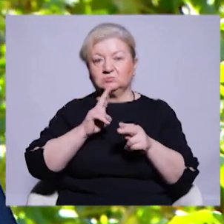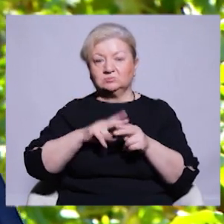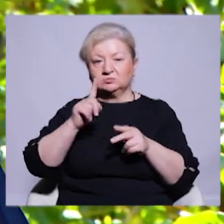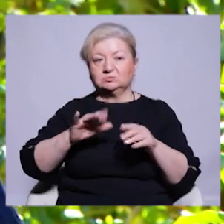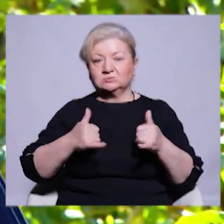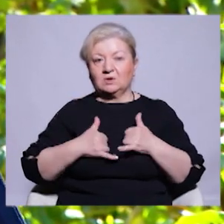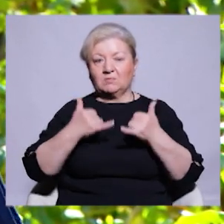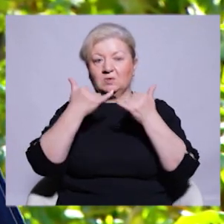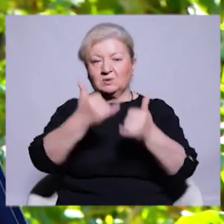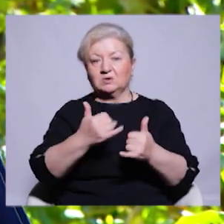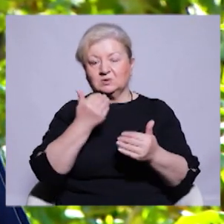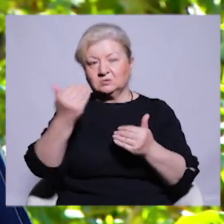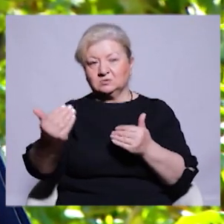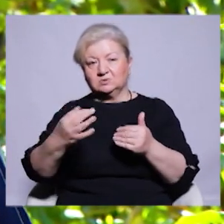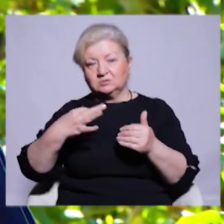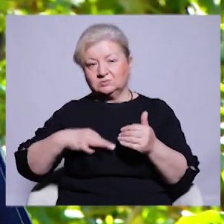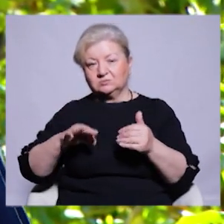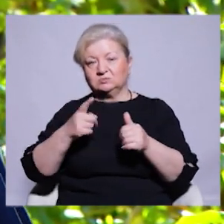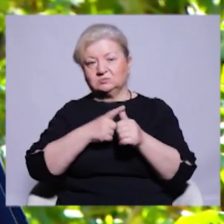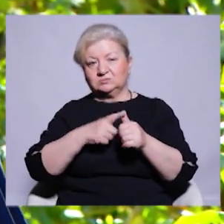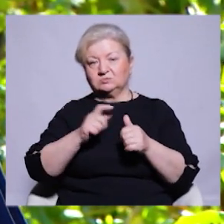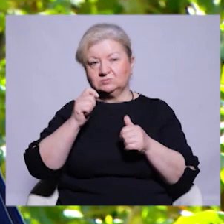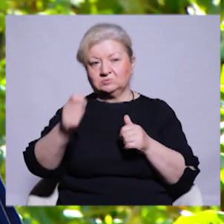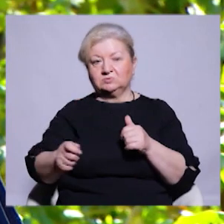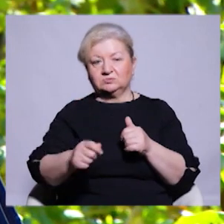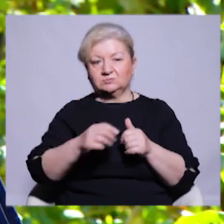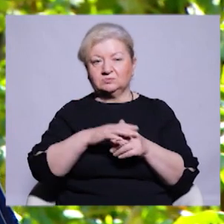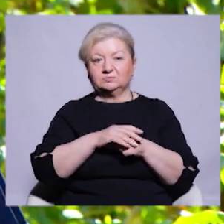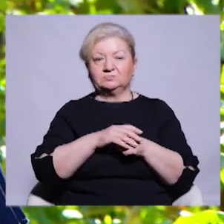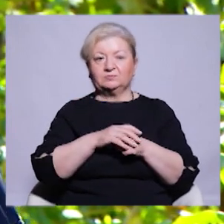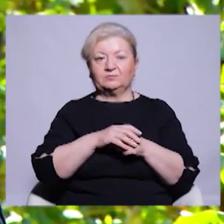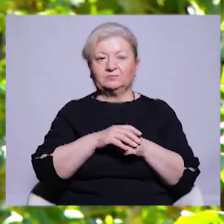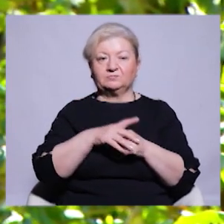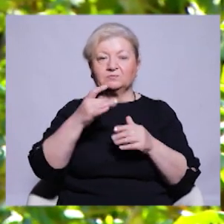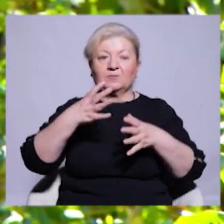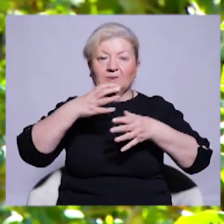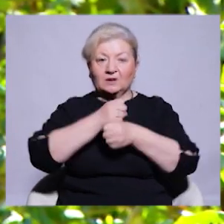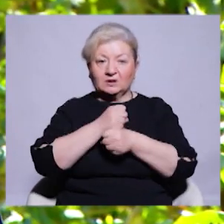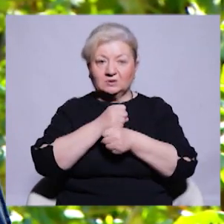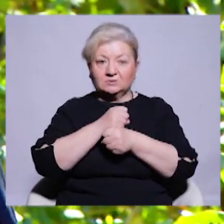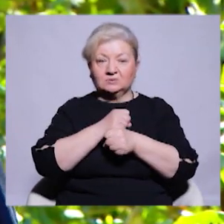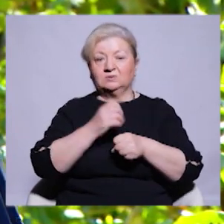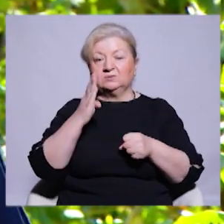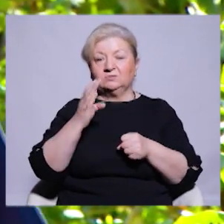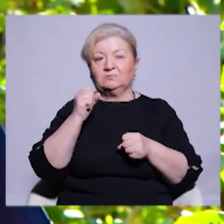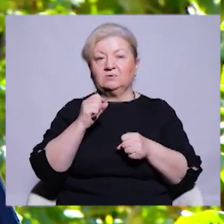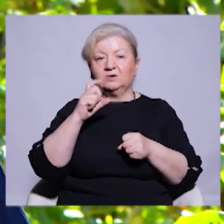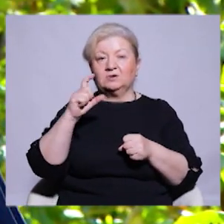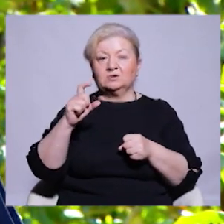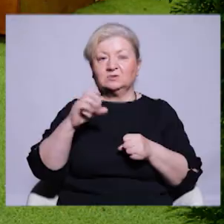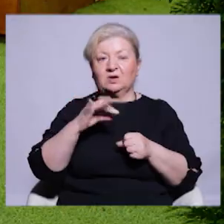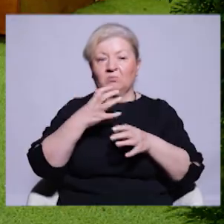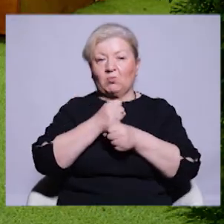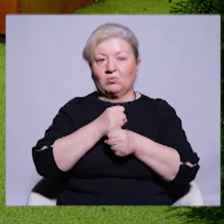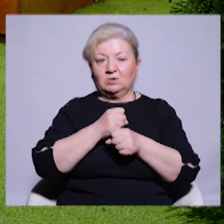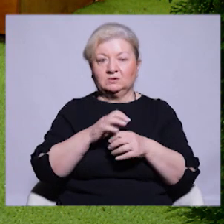მირანდუხტის საპატივცემულოდ დაარქვა მას ვარან ხოსრო ტანგი. შეამოკლეთ ახლა და მივიღებთ ვახტანგს. ახლა რაც